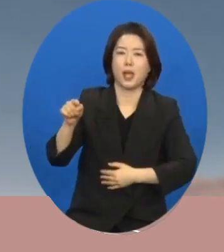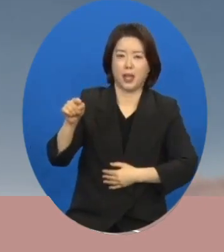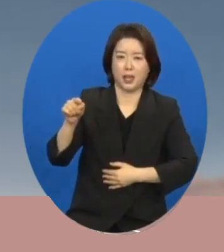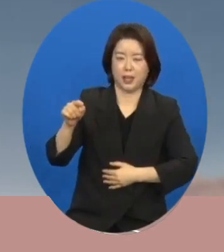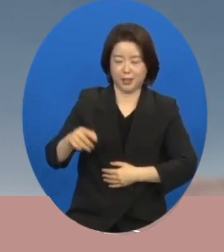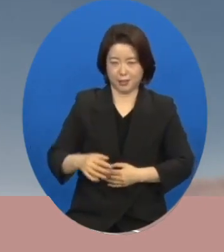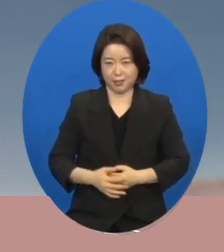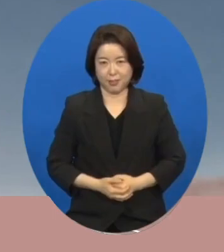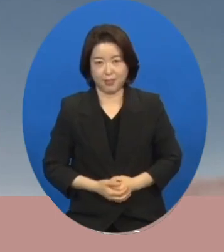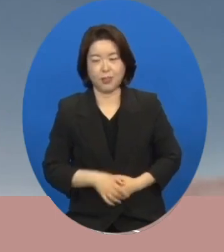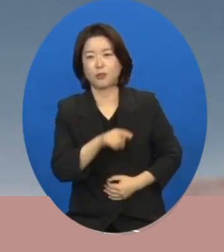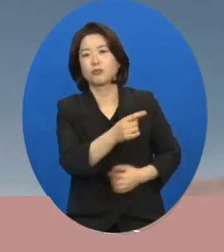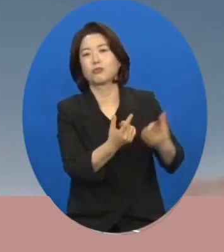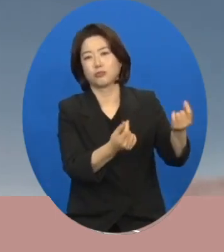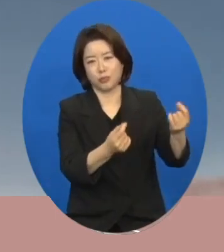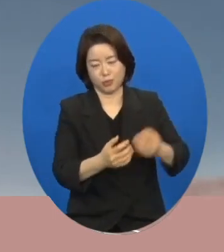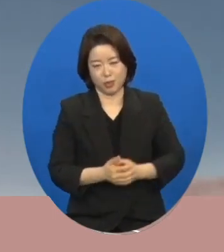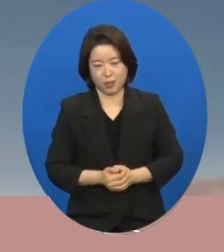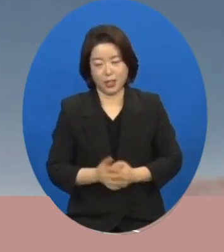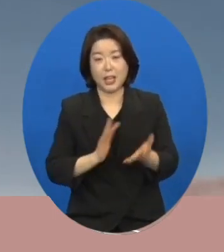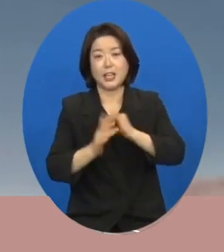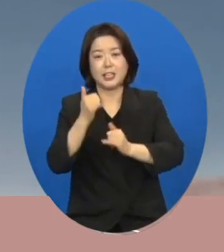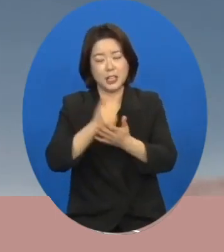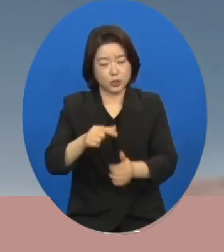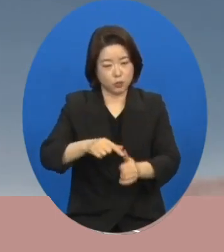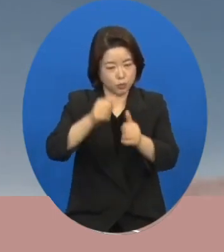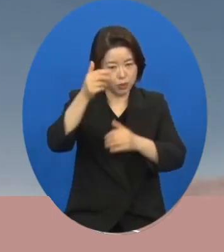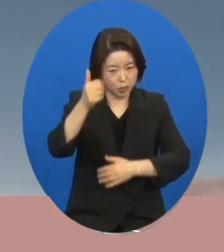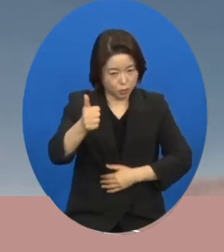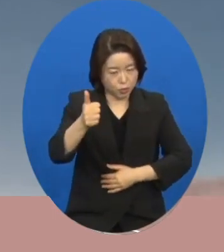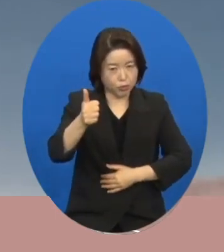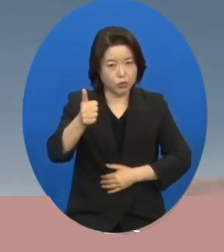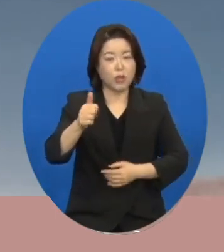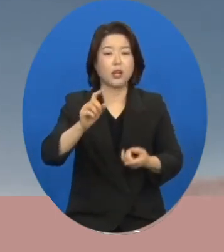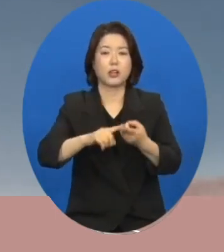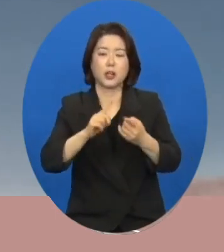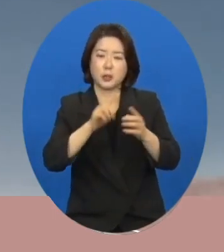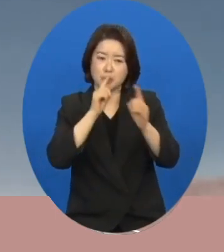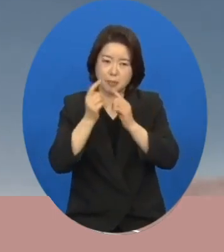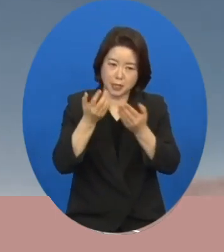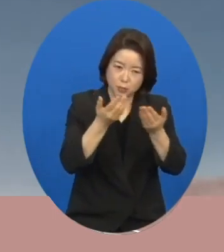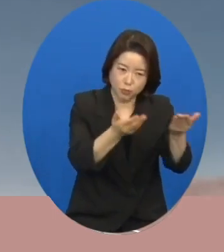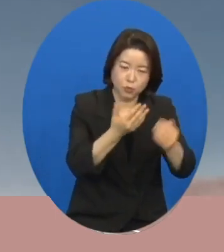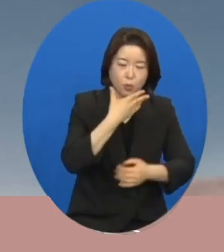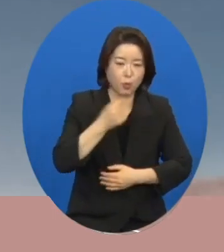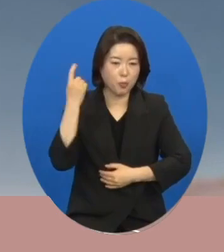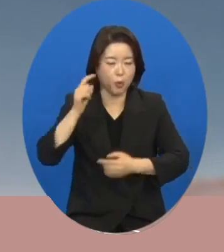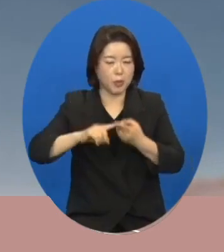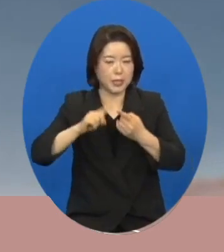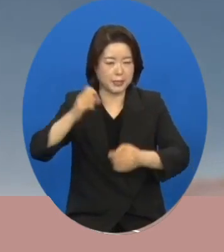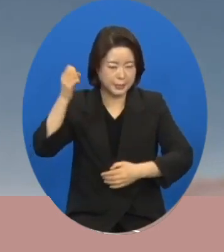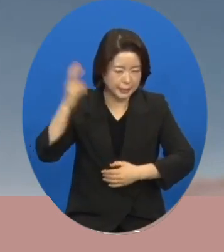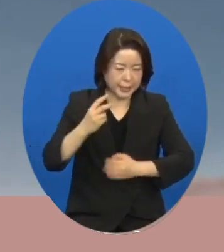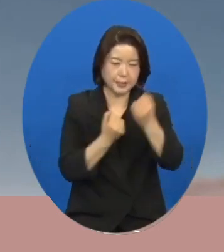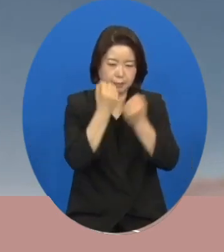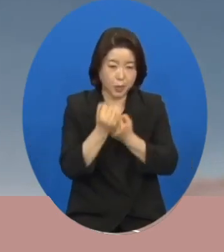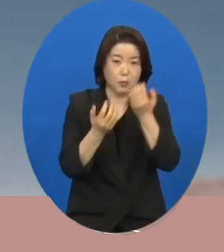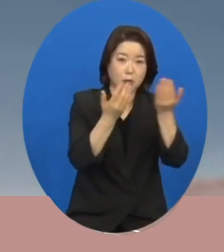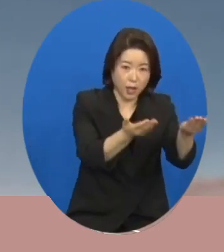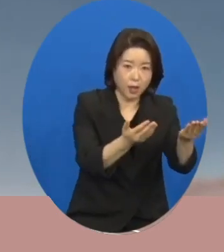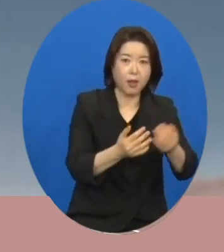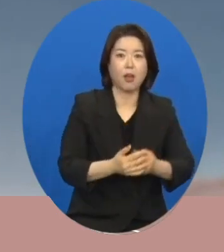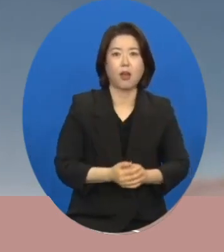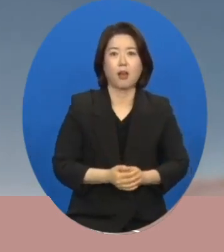전해 드렸습니다 예수님의 구세주 되심과 주되심을 말씀을 드리고 복음을 말씀드린 다음에 영적 기도를 다시 하시고